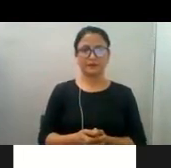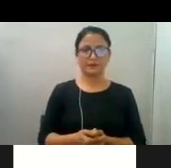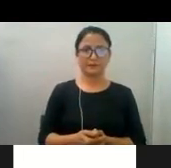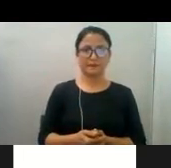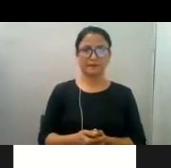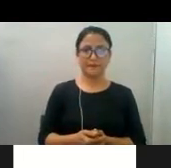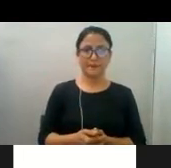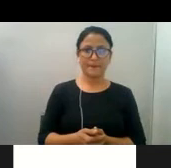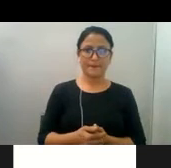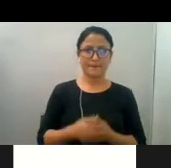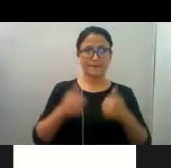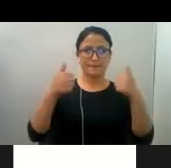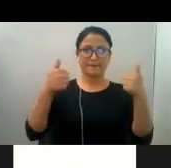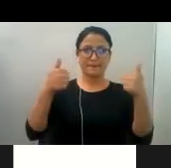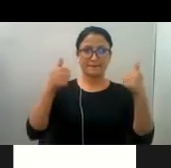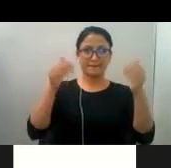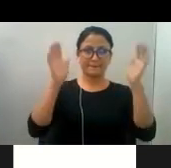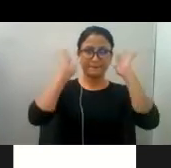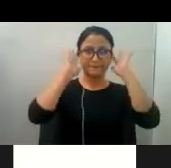सुनिएको छैन